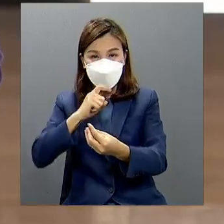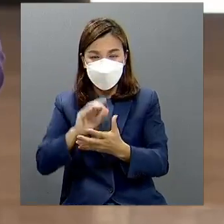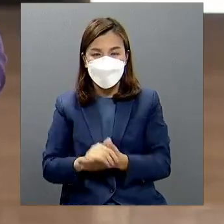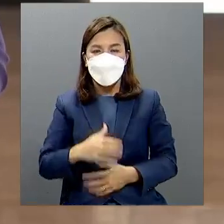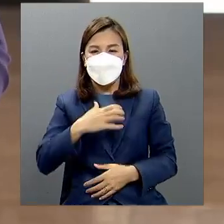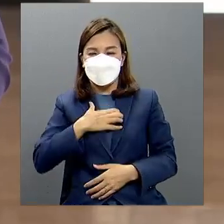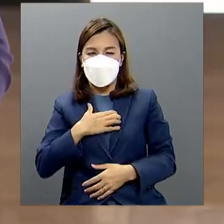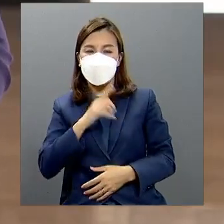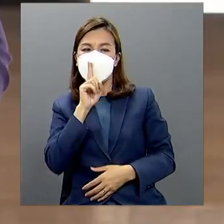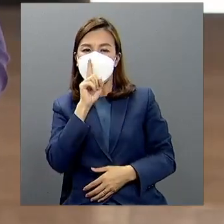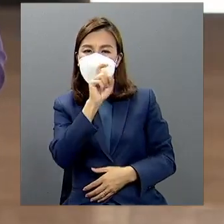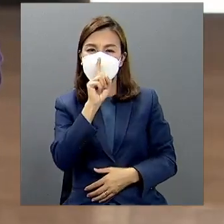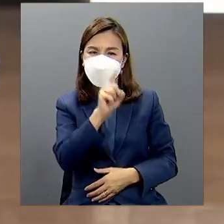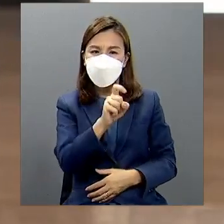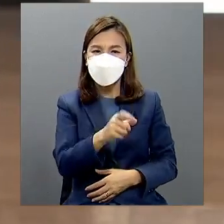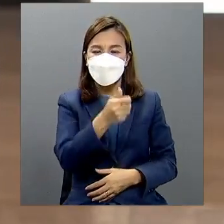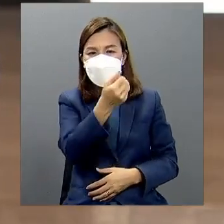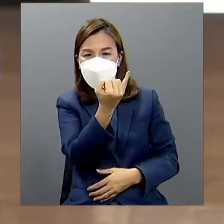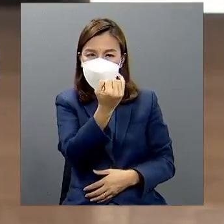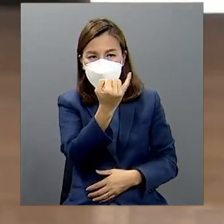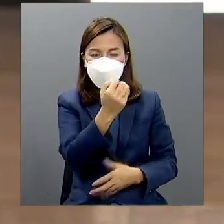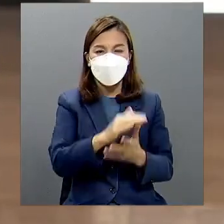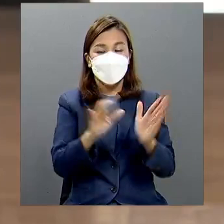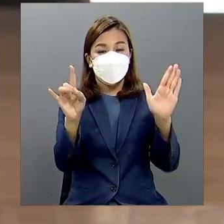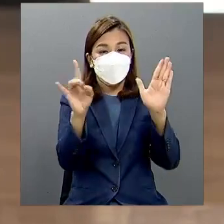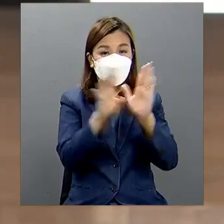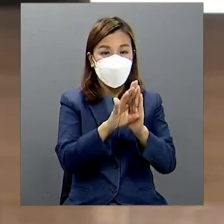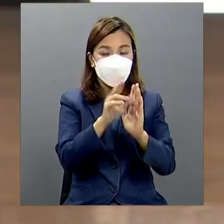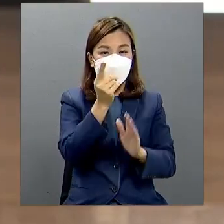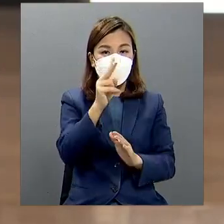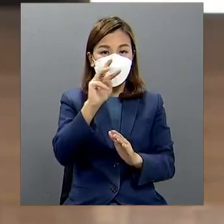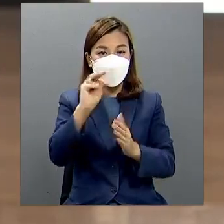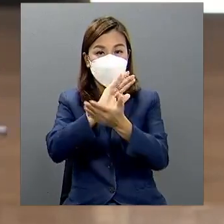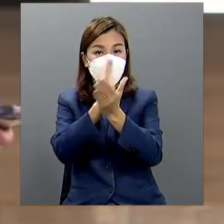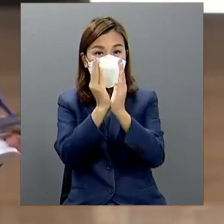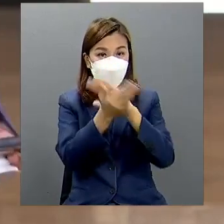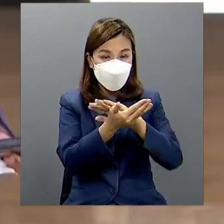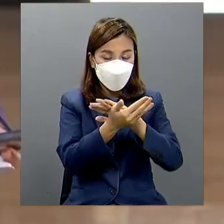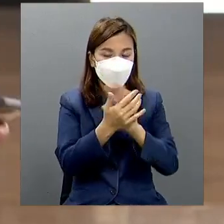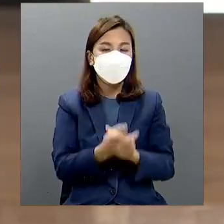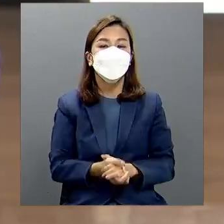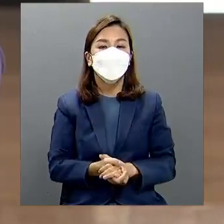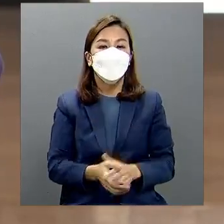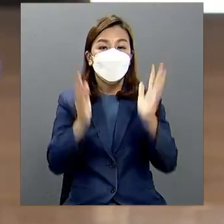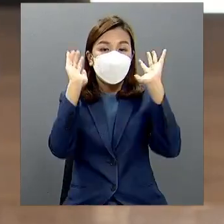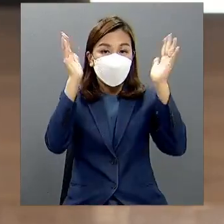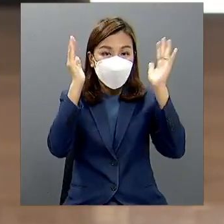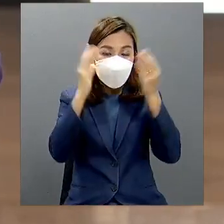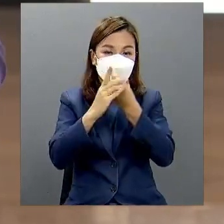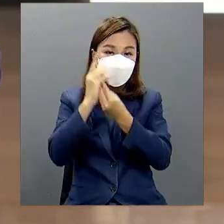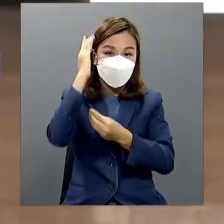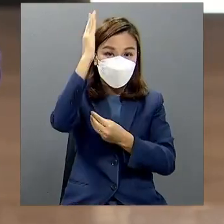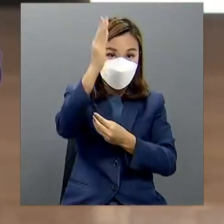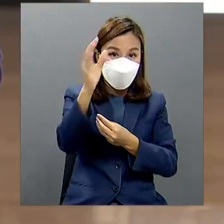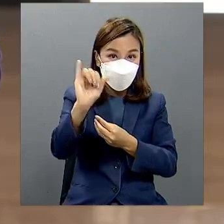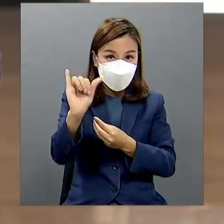แล้วก็ทำให้เกิดการเปลี่ยนแปลงในครม.ค่ะแต่ว่าก่อนที่จะไปถึงการอภิปรายไม่ไว้วางใจในสัปดาห์หน้านี้เราก็ต้องมาติดตามลุ้นกัน